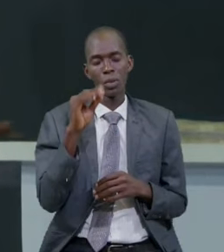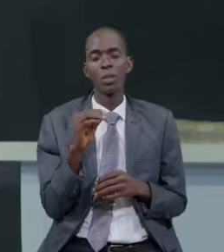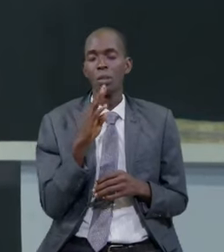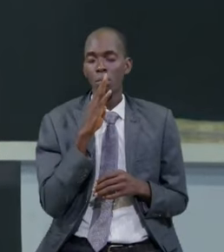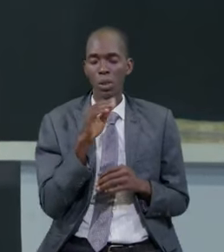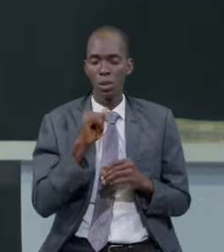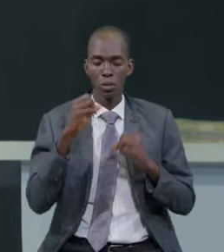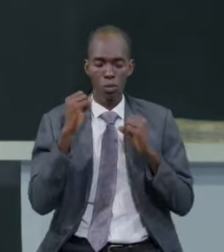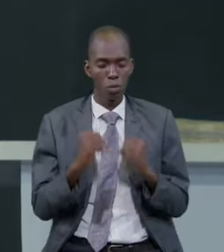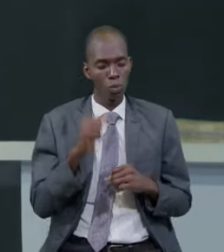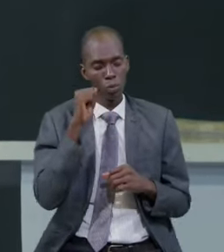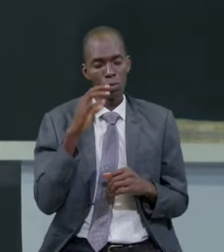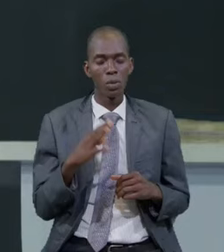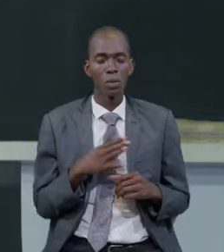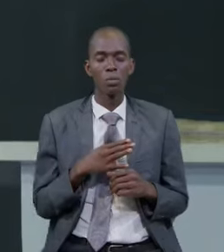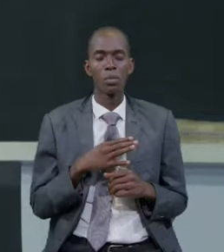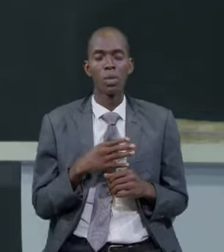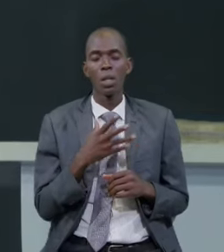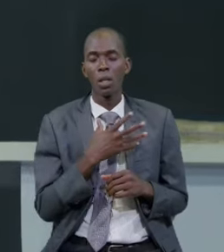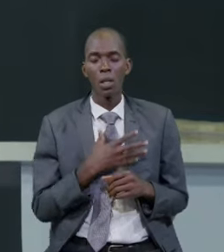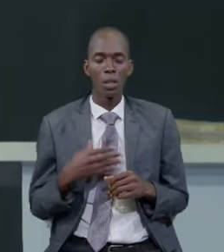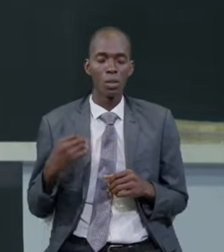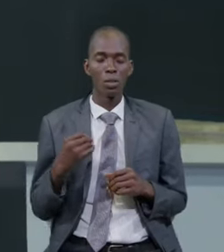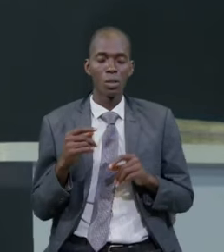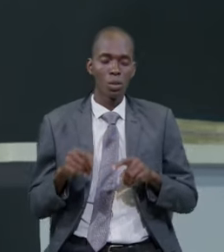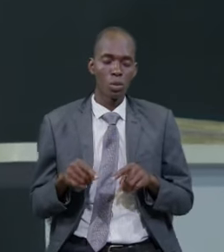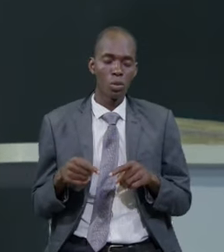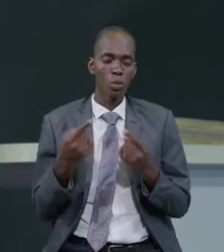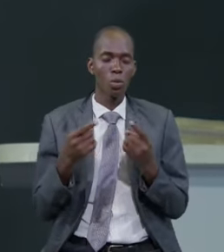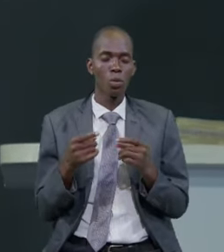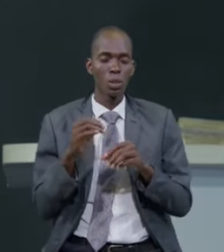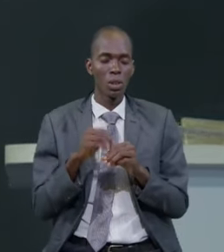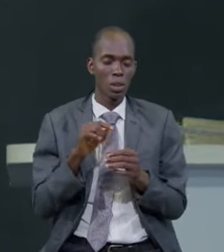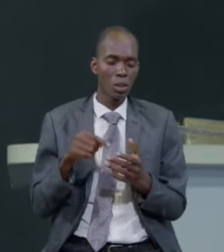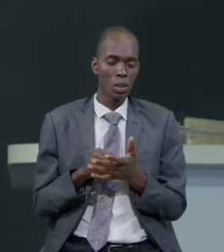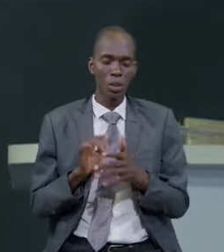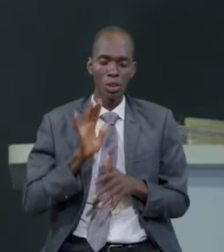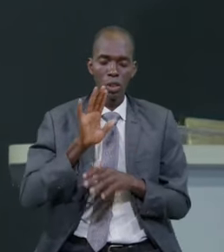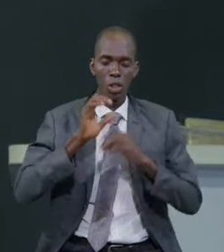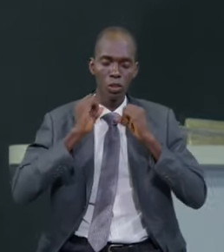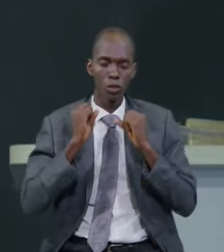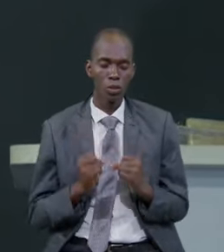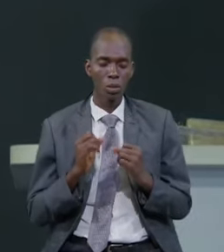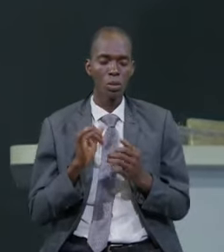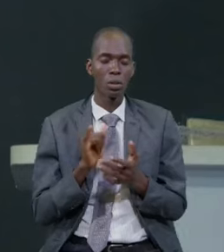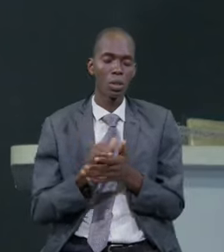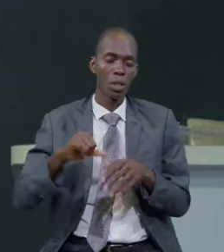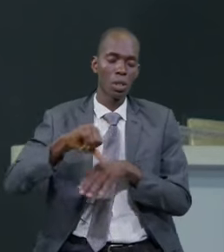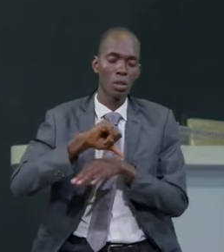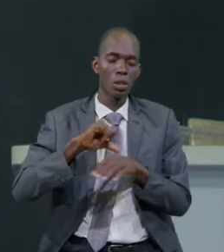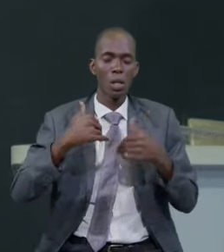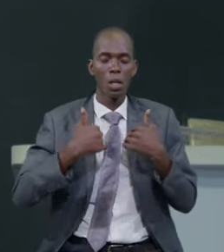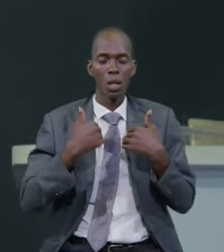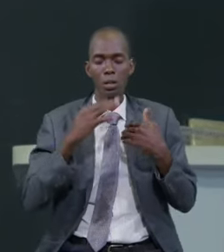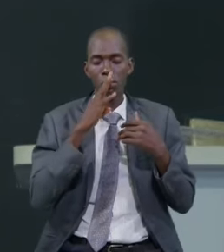Sois une femme vaillante. Et va dans cette force, dans cette onction, et sois